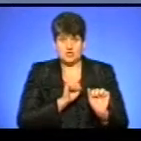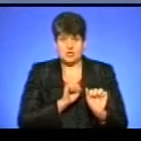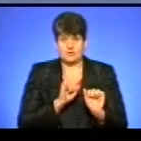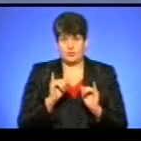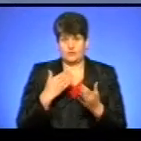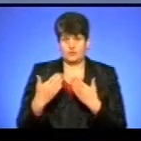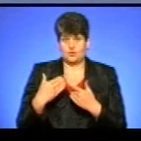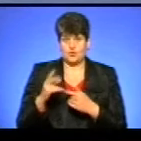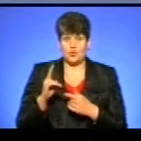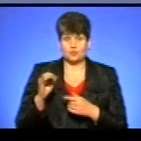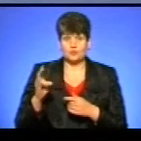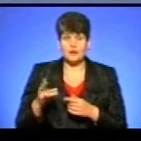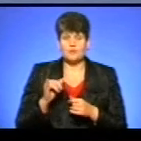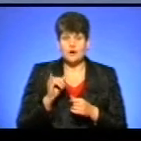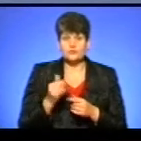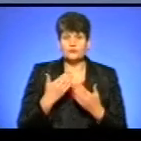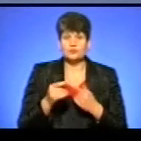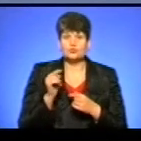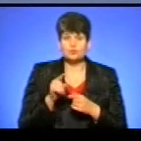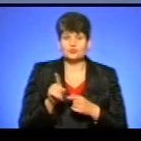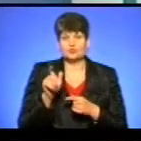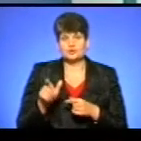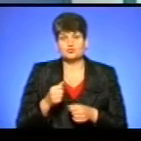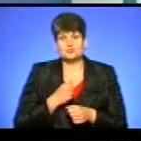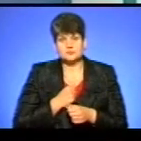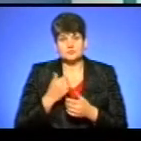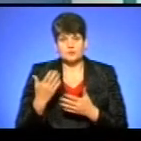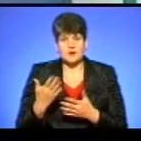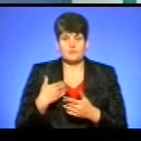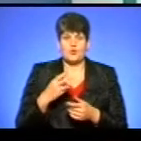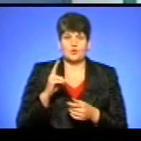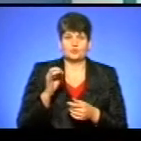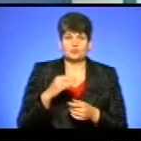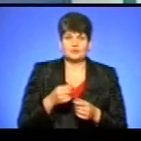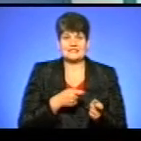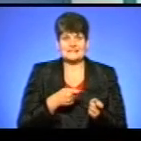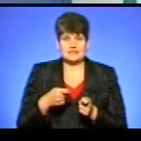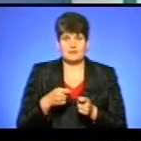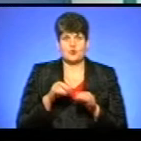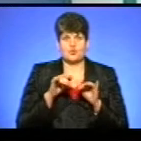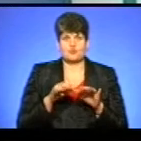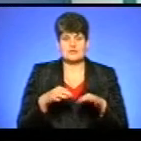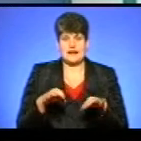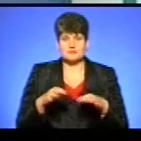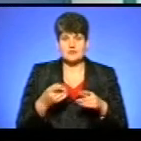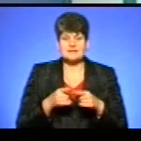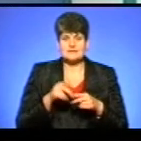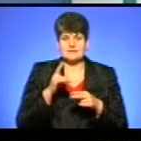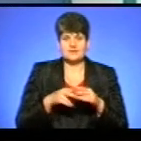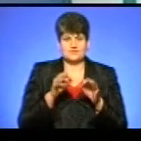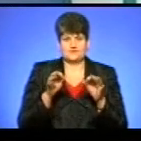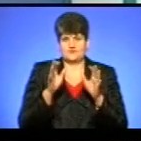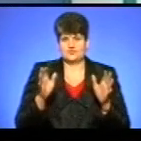кондуктора. Або негативно тому, що їм цю людину шкода, або тому, що кондуктор затримує рух транспорту. І це закінчиться практично